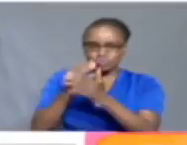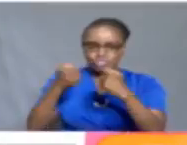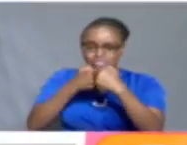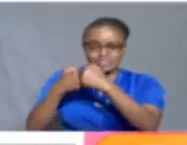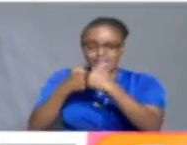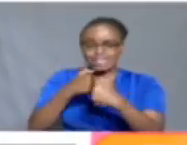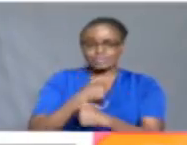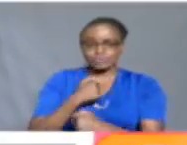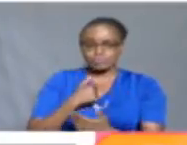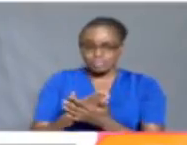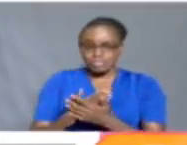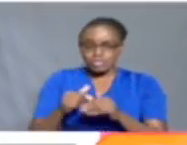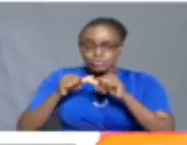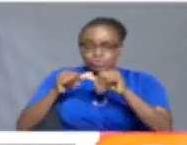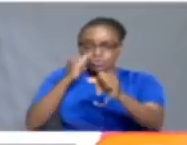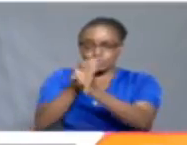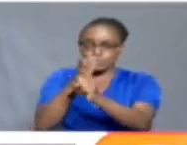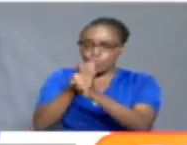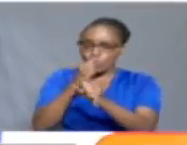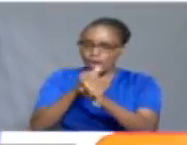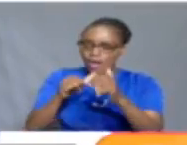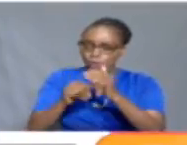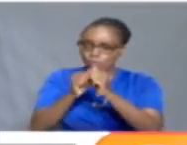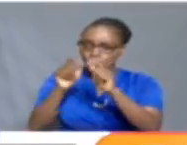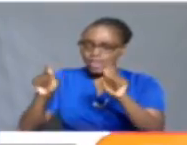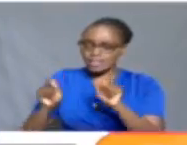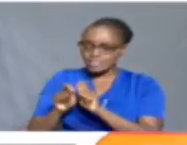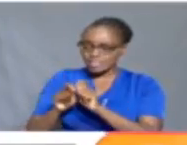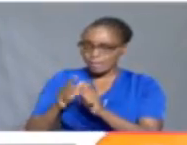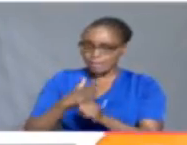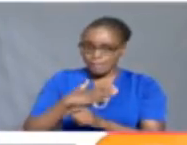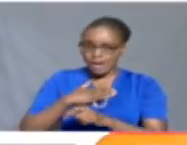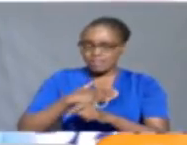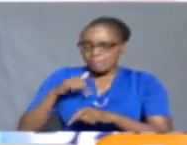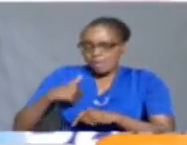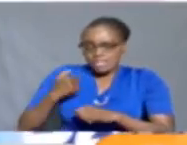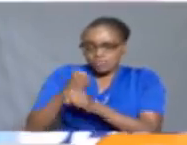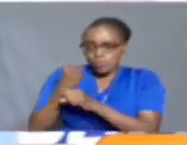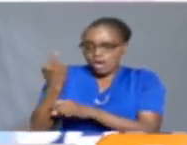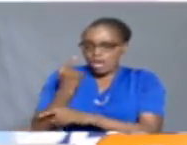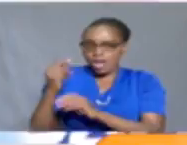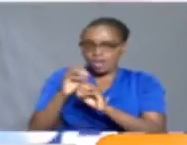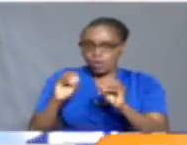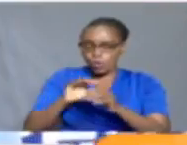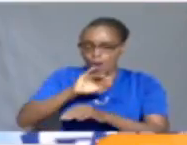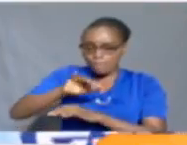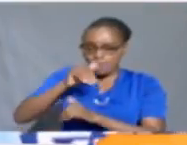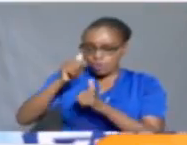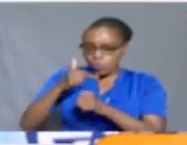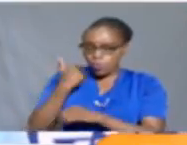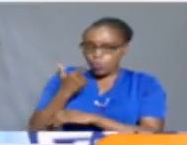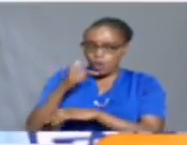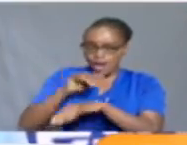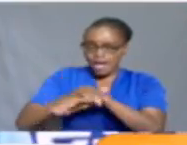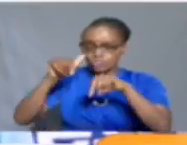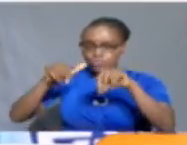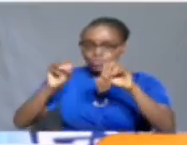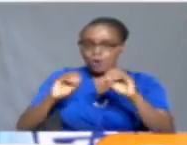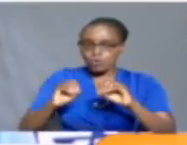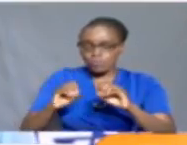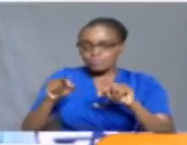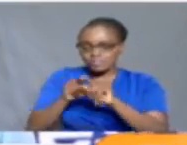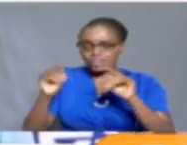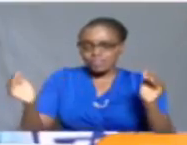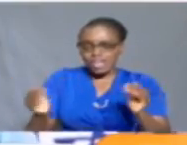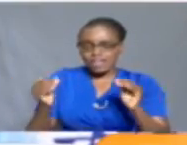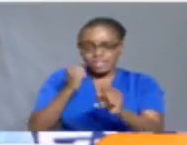me to continue working hard with my teammates because I do not work alone. Sasa jambo wamebaki wale ambao hawajapata kwa leo inawapa nguvu